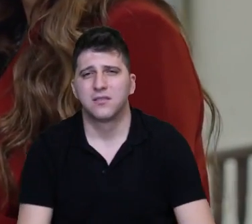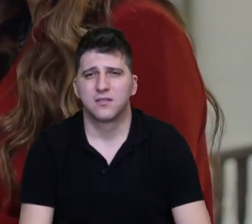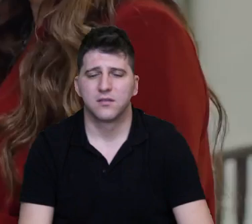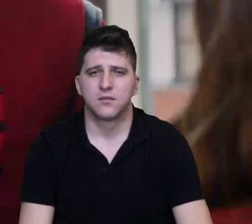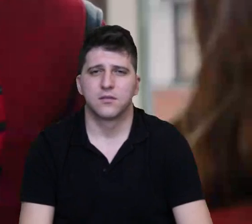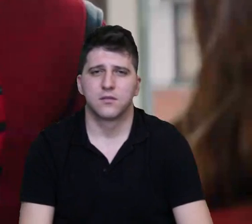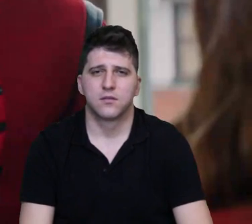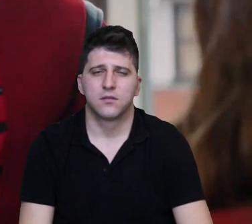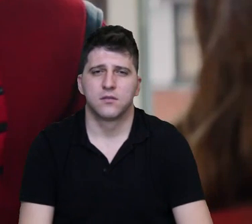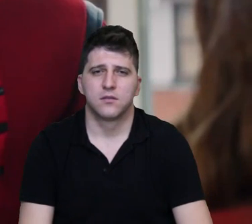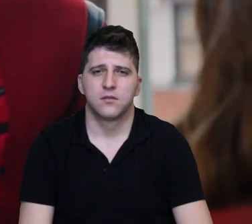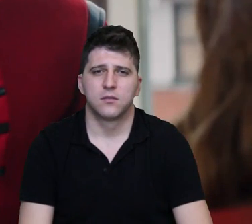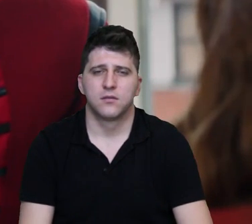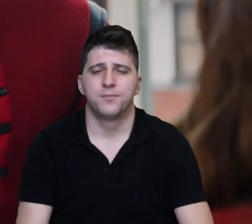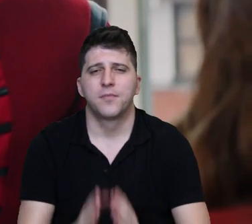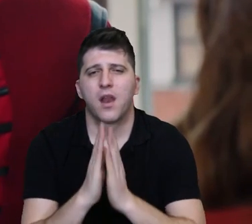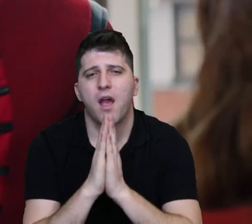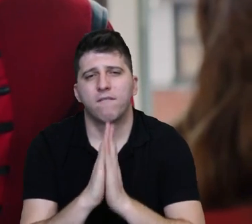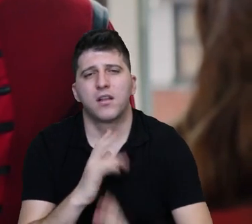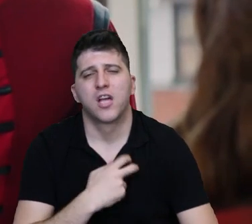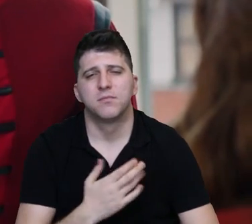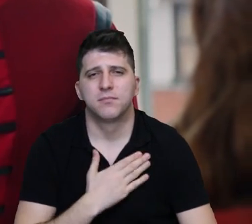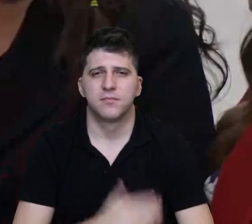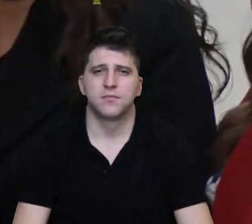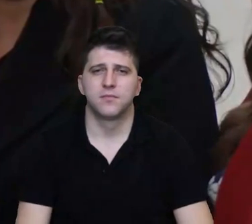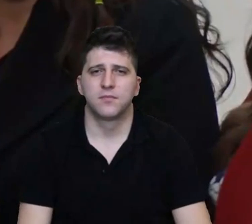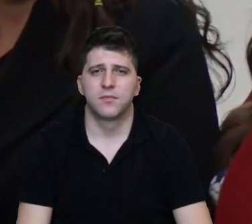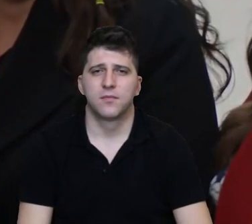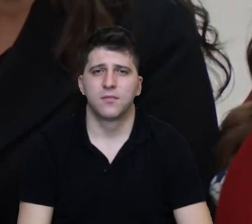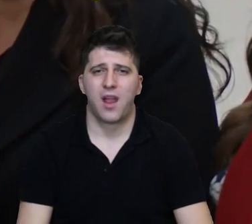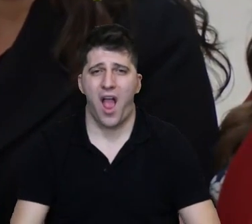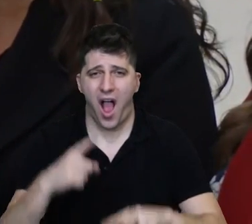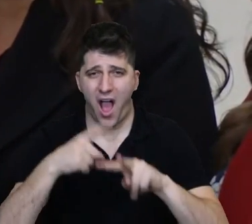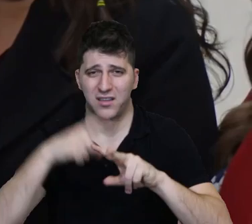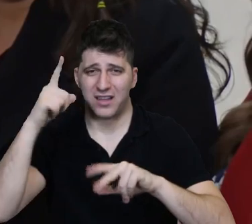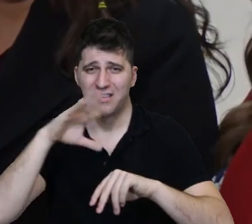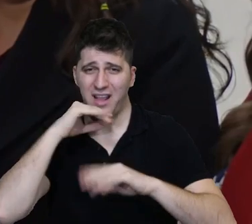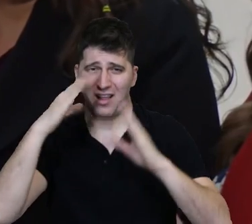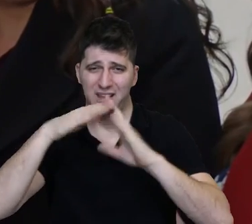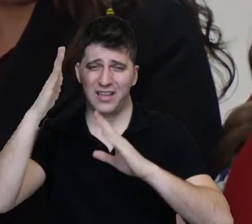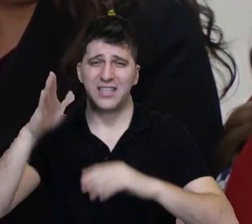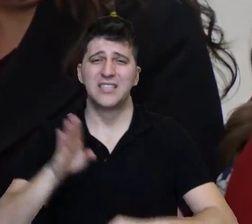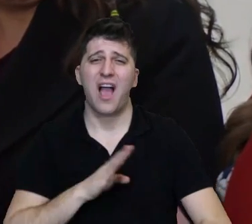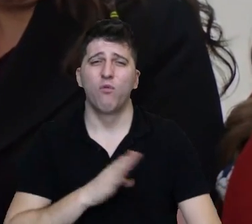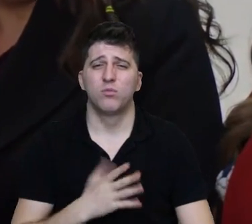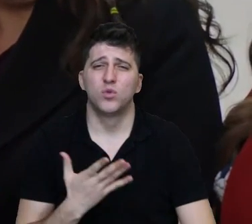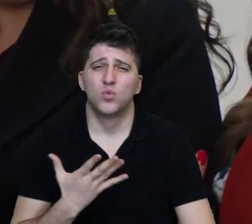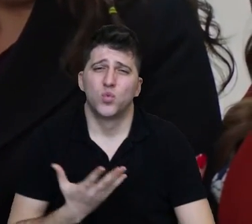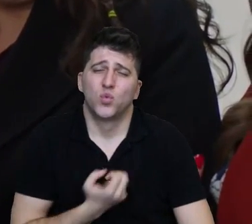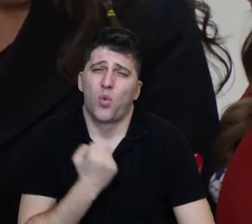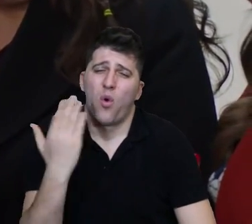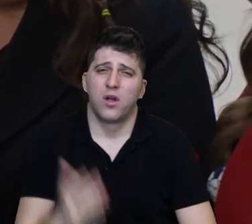bakın. Affet Maral'ım. Arda, orada o Ejder'in konağında ya boynu bükük